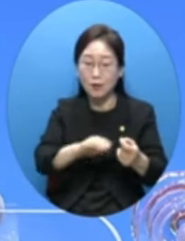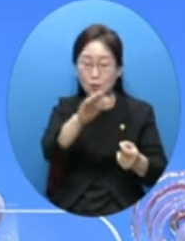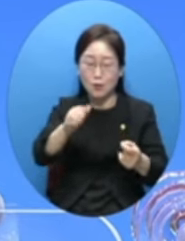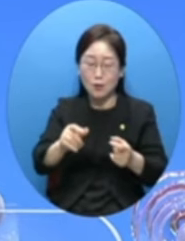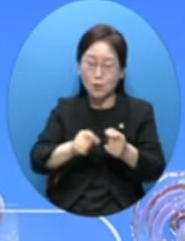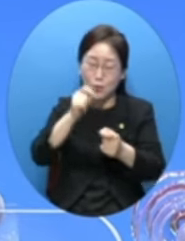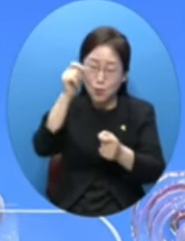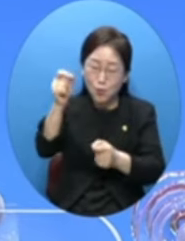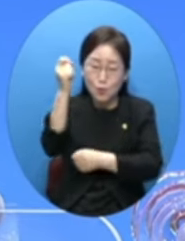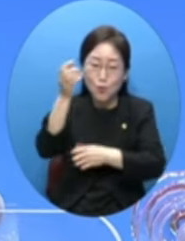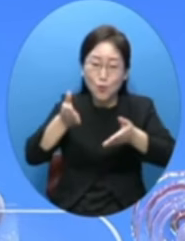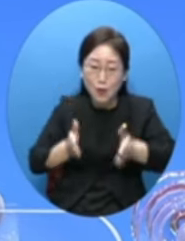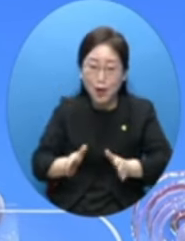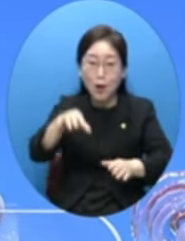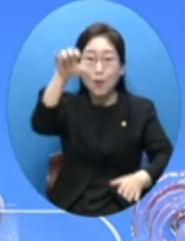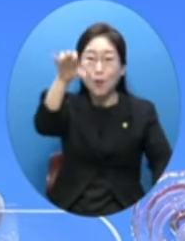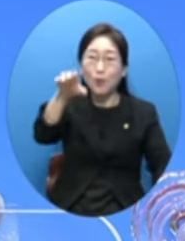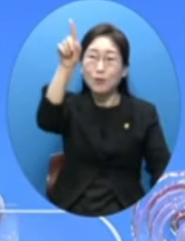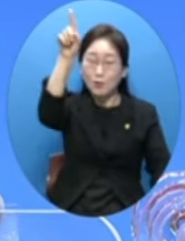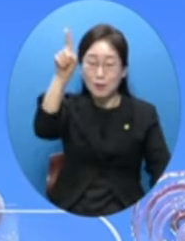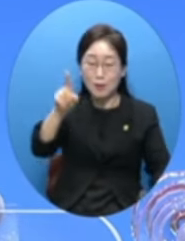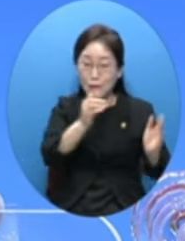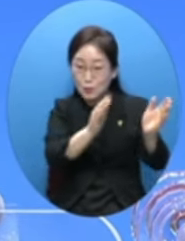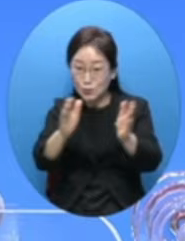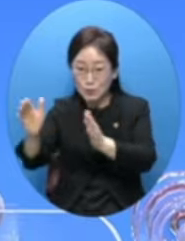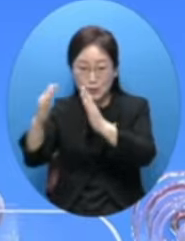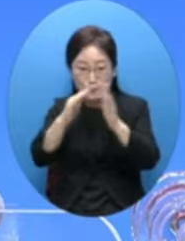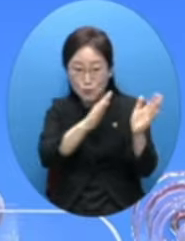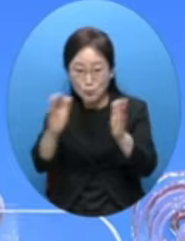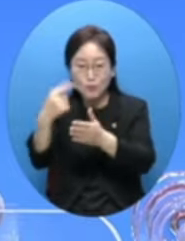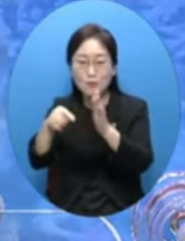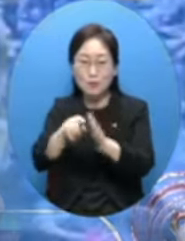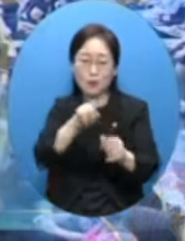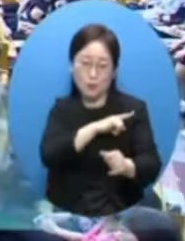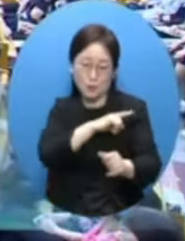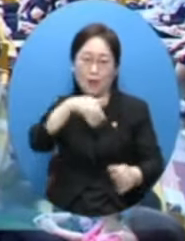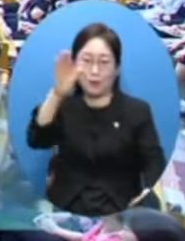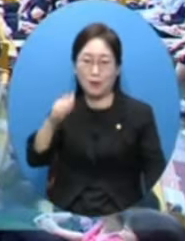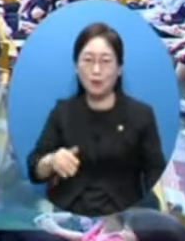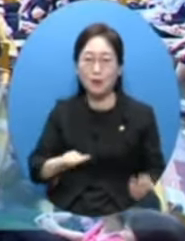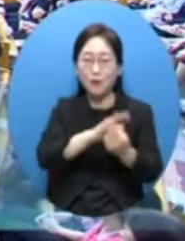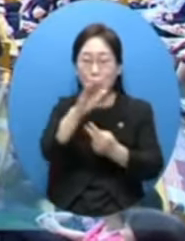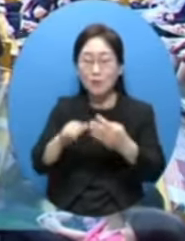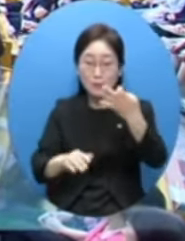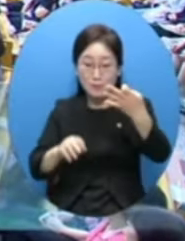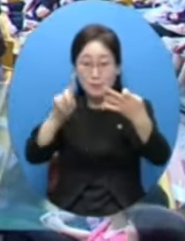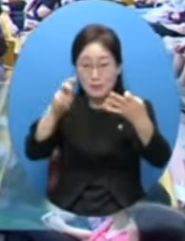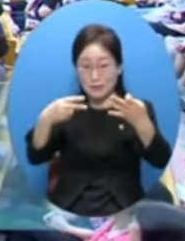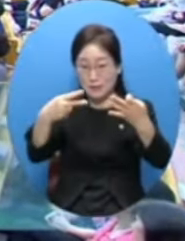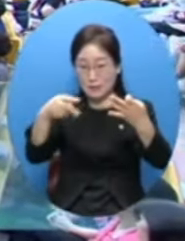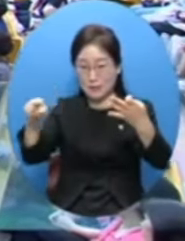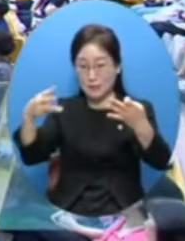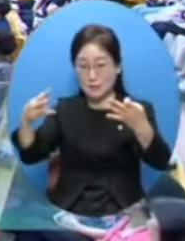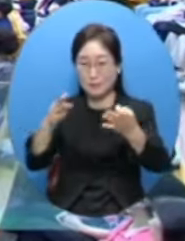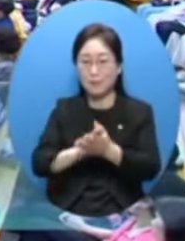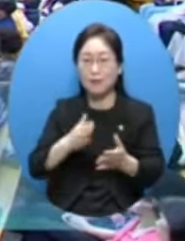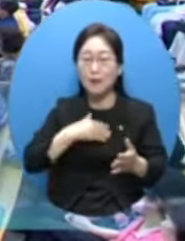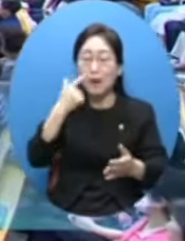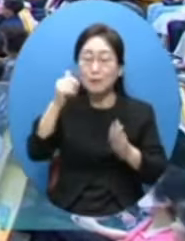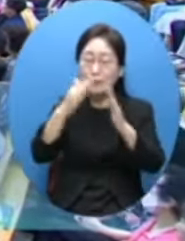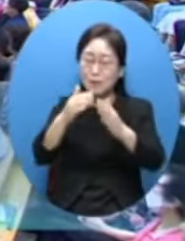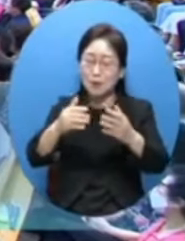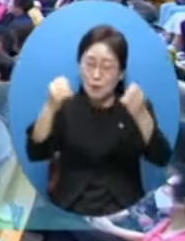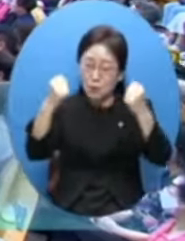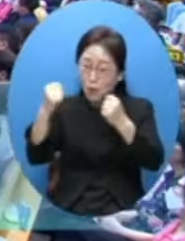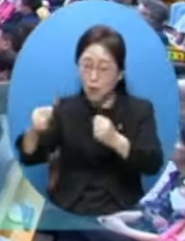그곳에 거처를 마련하기 위해 먼저 가신 것입니다. 요한복음 14장 2절 3절입니다 내 아버지 집에 거할 곳이